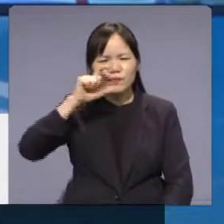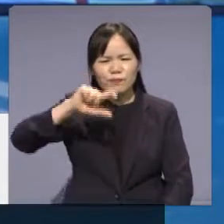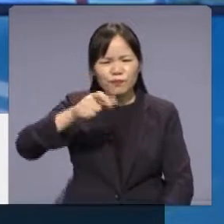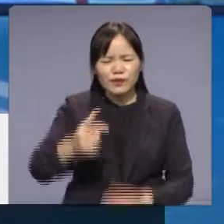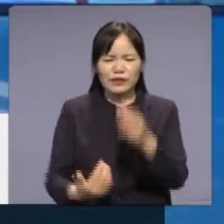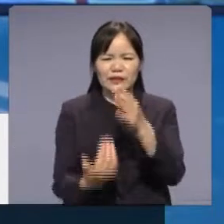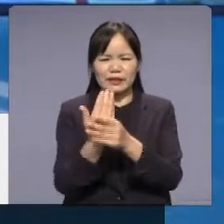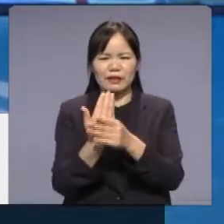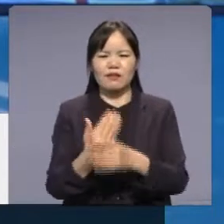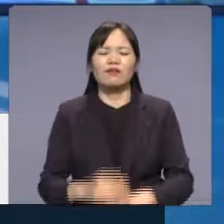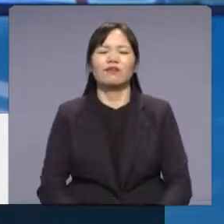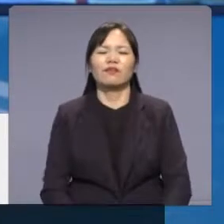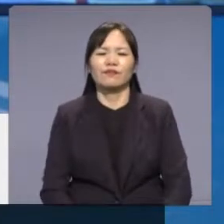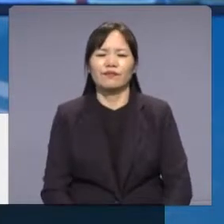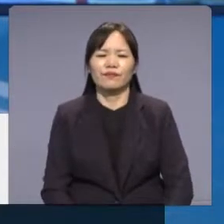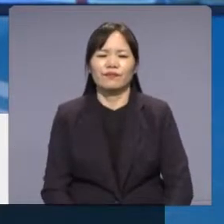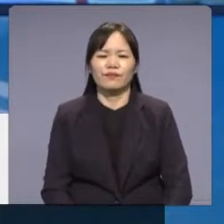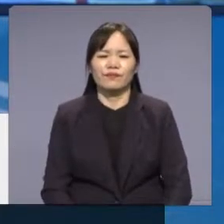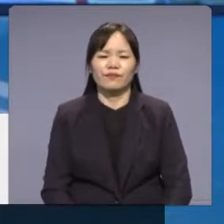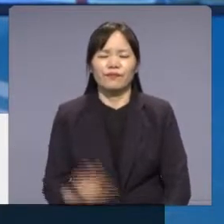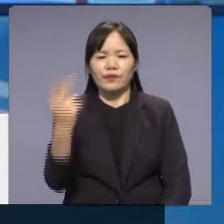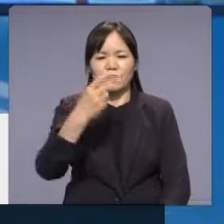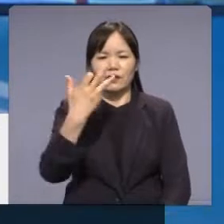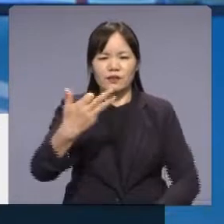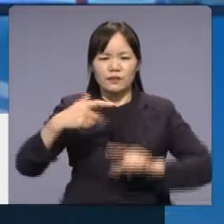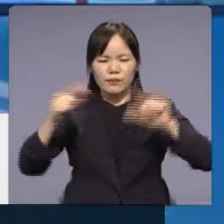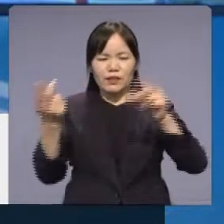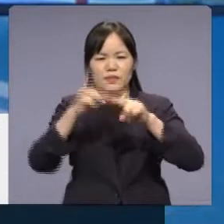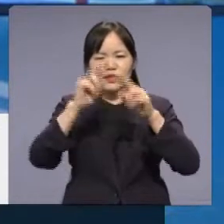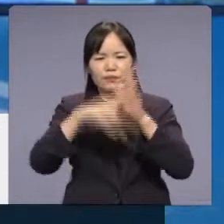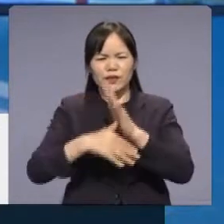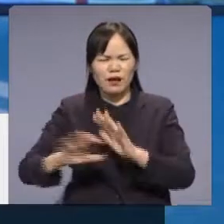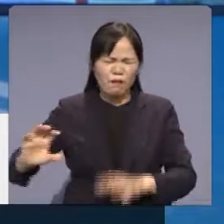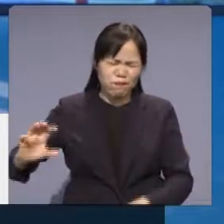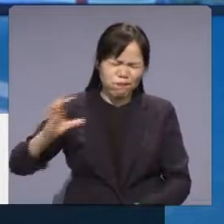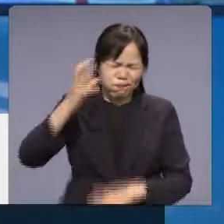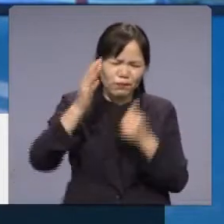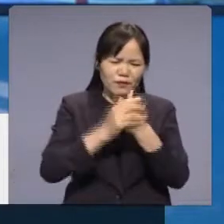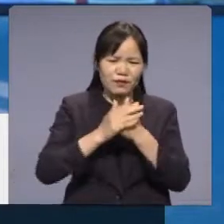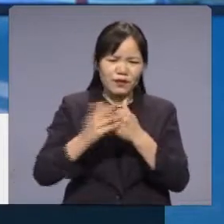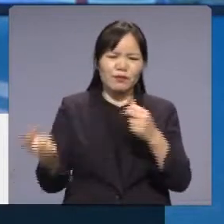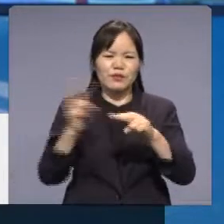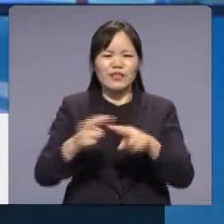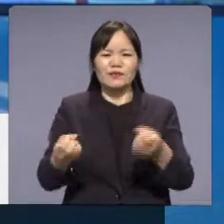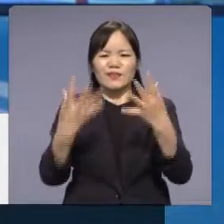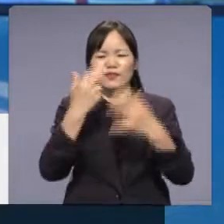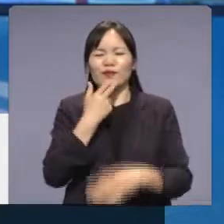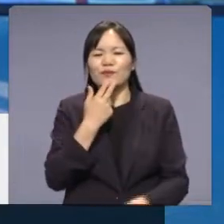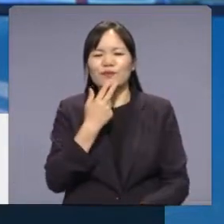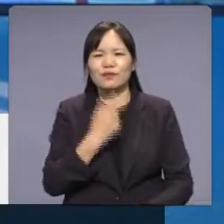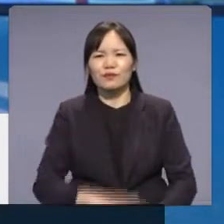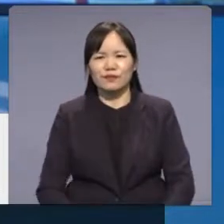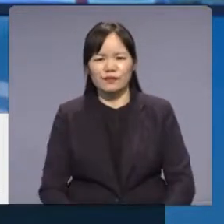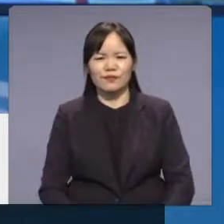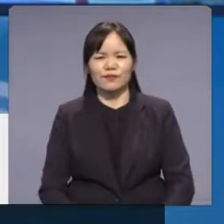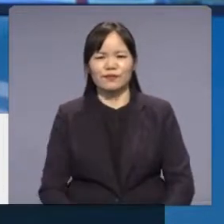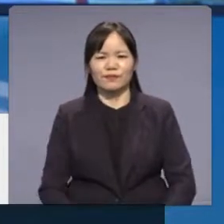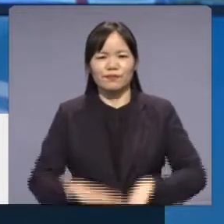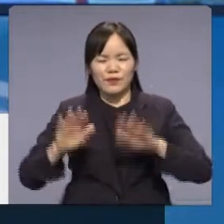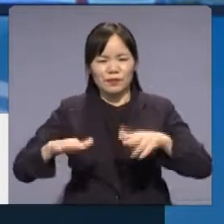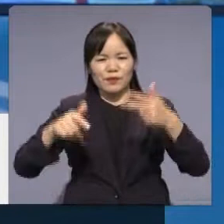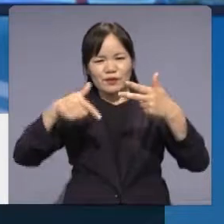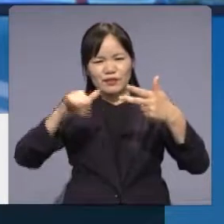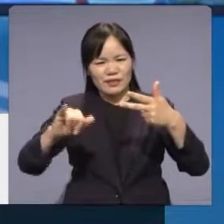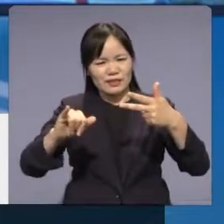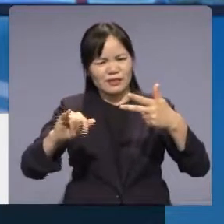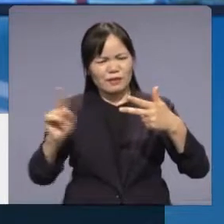붉은 수돗물이요. 예, 붉은 수돗물. 2018년 취임 때는 또 태풍 때문에 취임식도 못하고 어쩌면 우리는 이번 민선